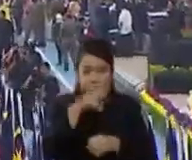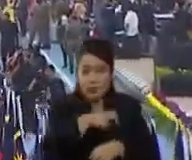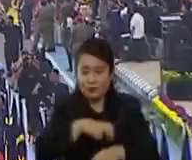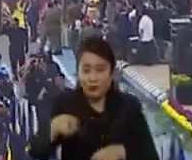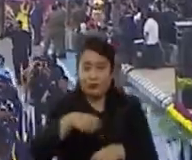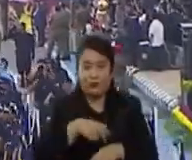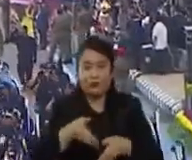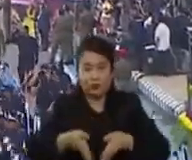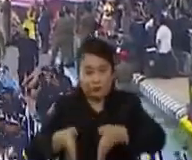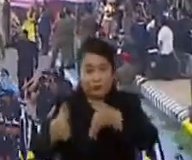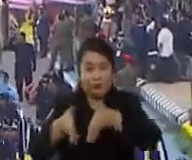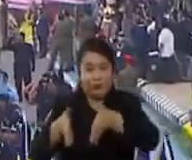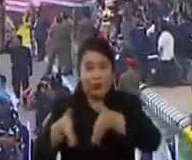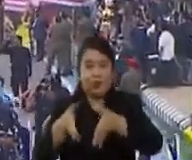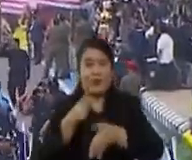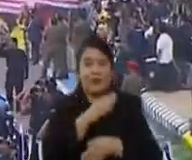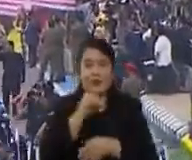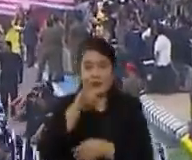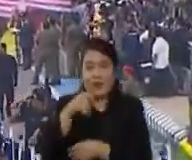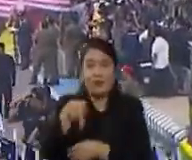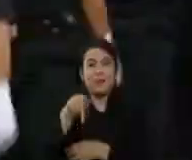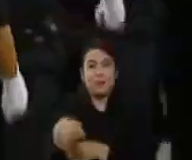dan penguatkuasaan trafik.